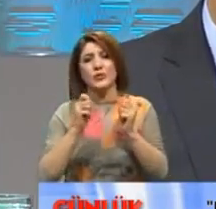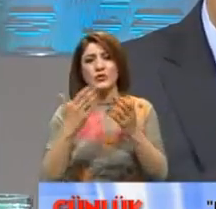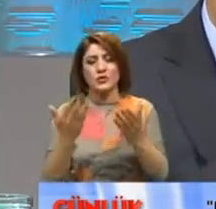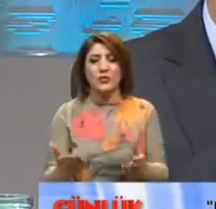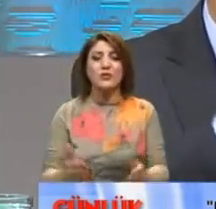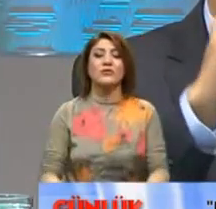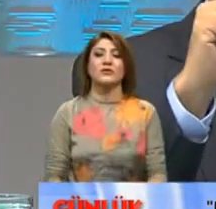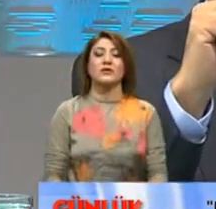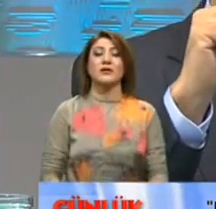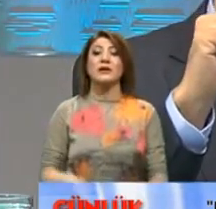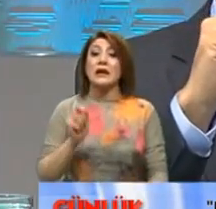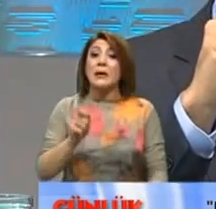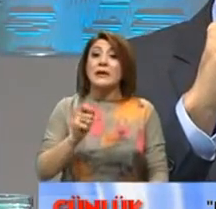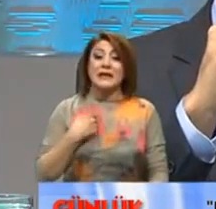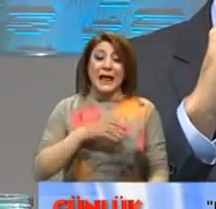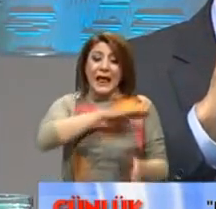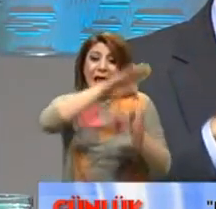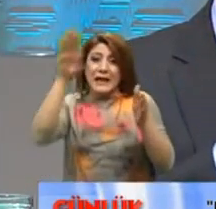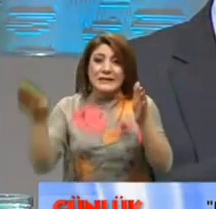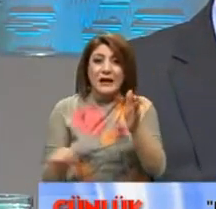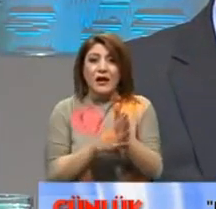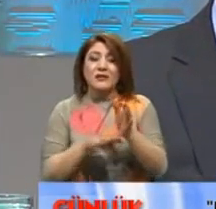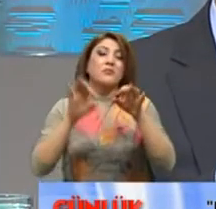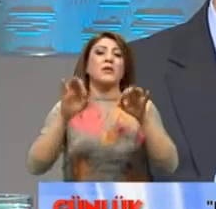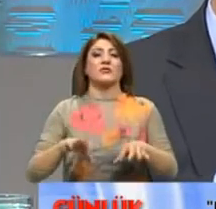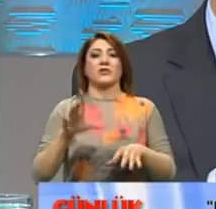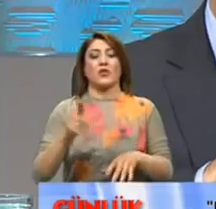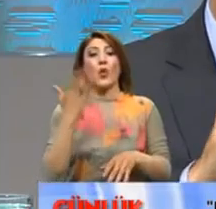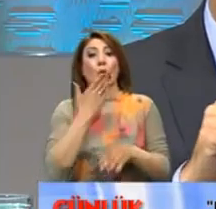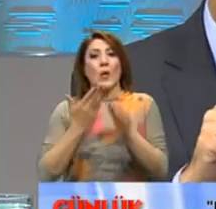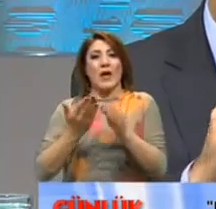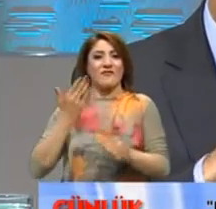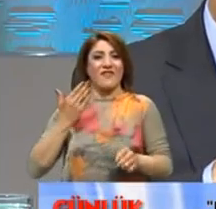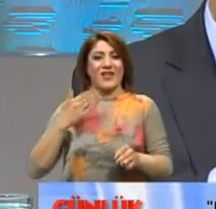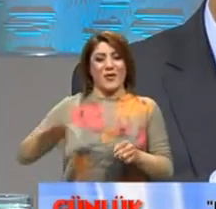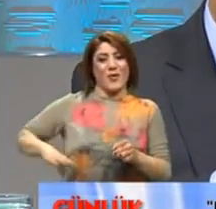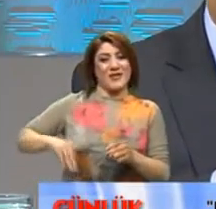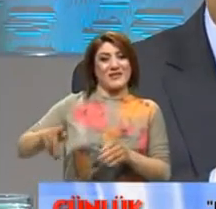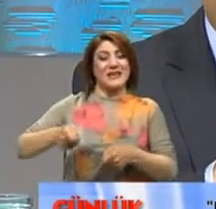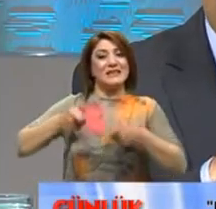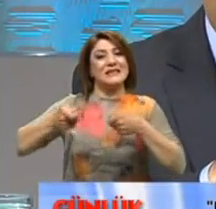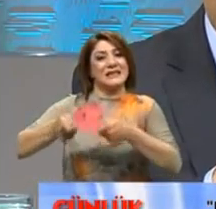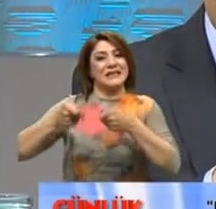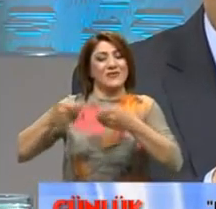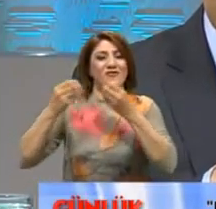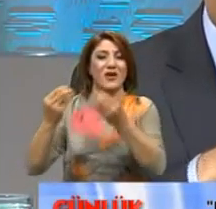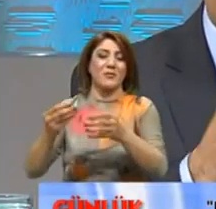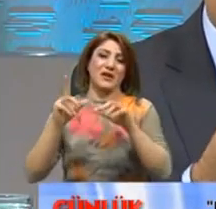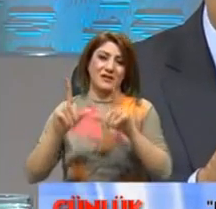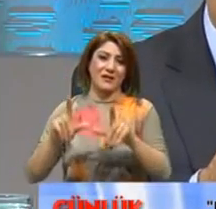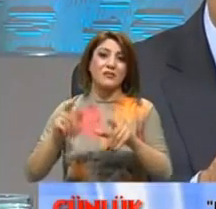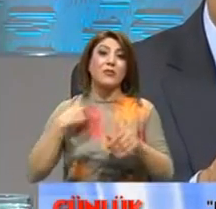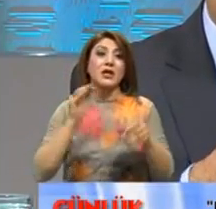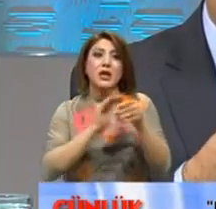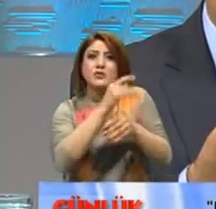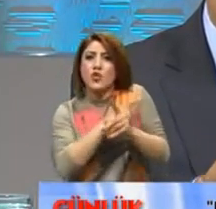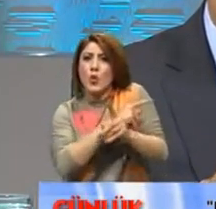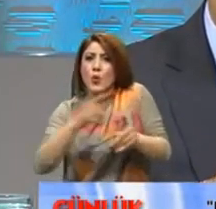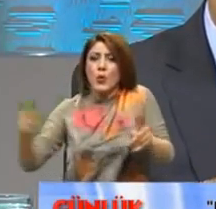şey aşağıdan başlamak. Ağacı okul yaş yere öncesinden, inek. Okul öncesinden başlamak. Biraz önce dediğim gibi ailede alamayabilir. Çünkü hayat çok